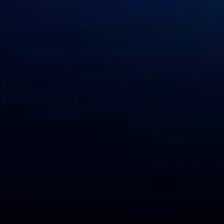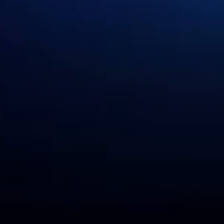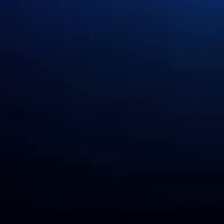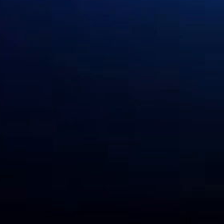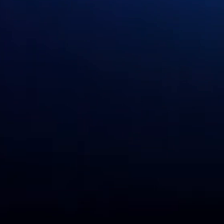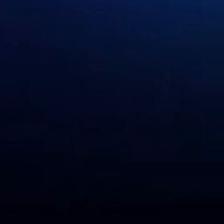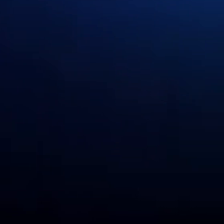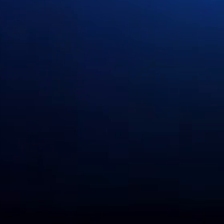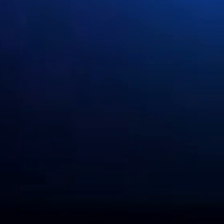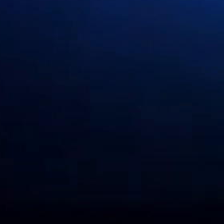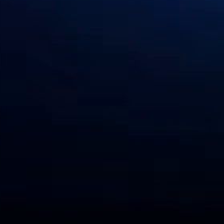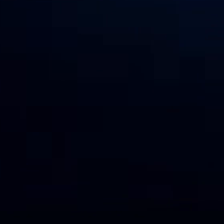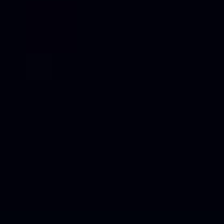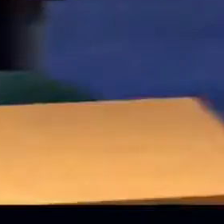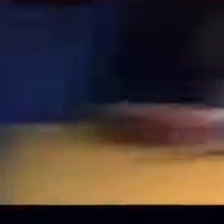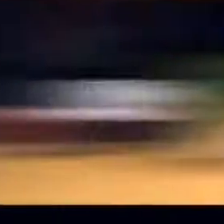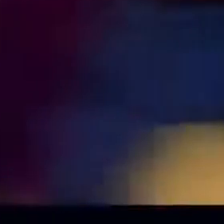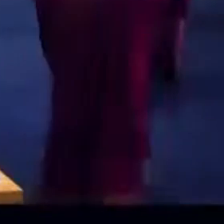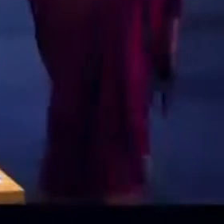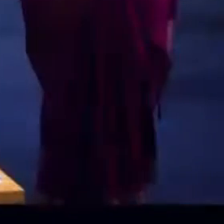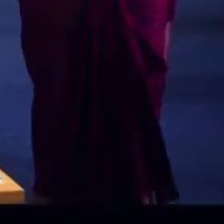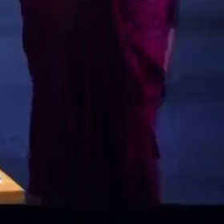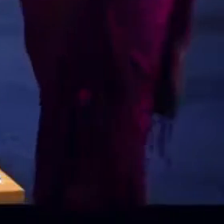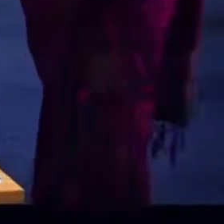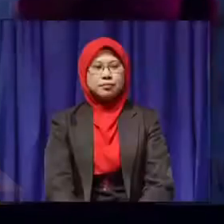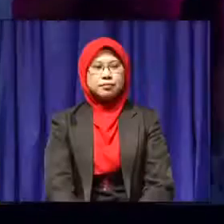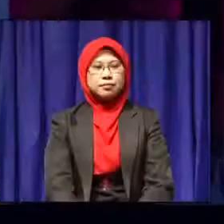hai hai